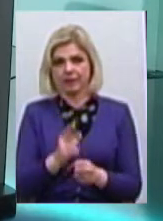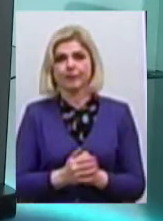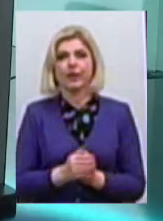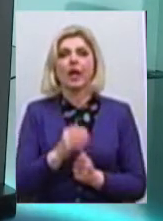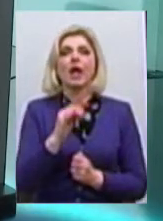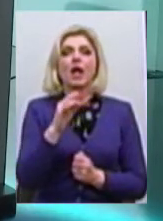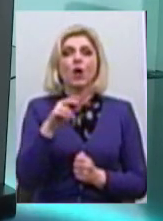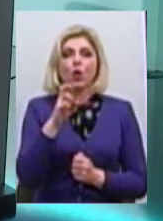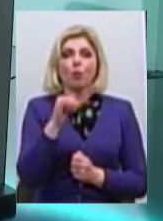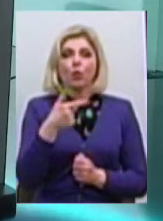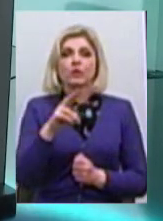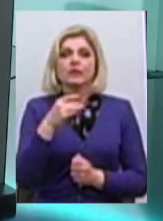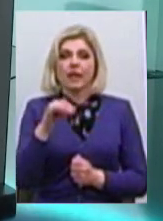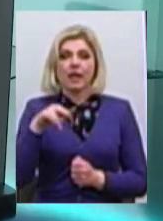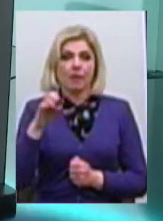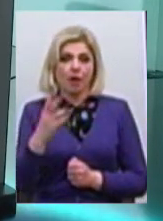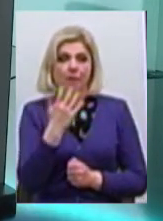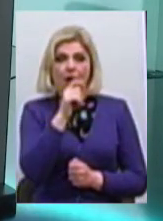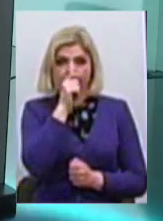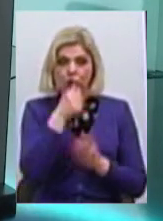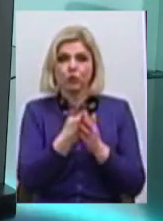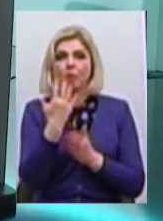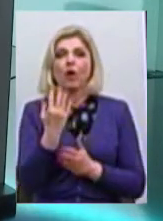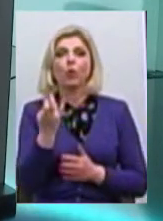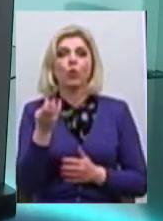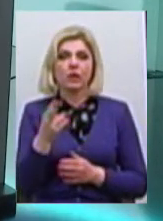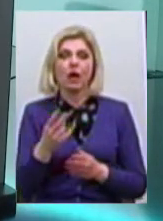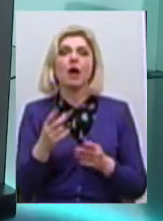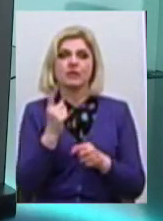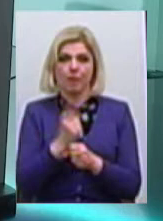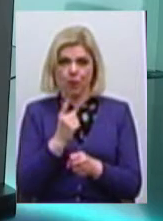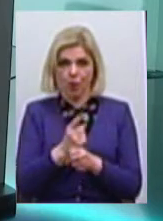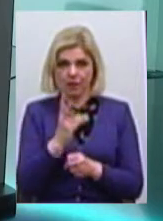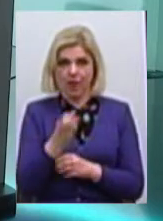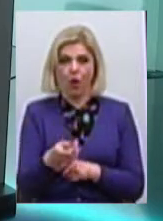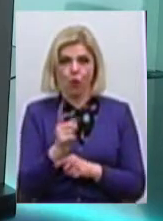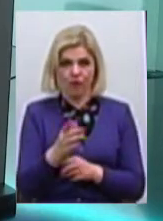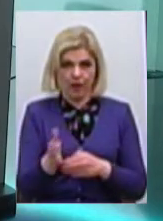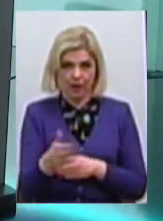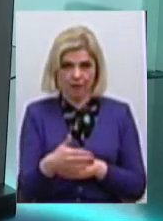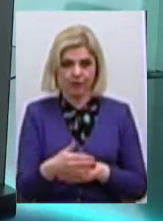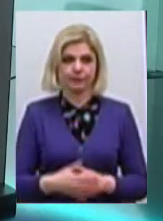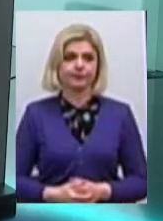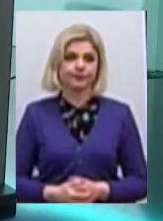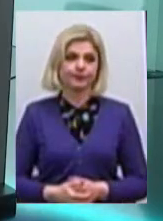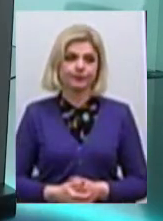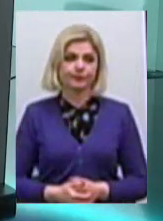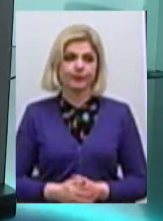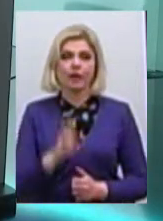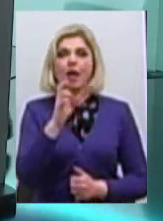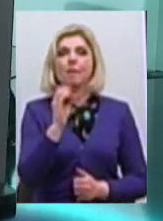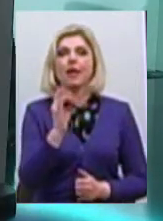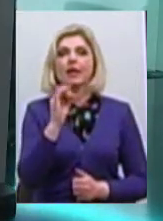лимані з 5 квітня по 5 червня встановлена нерестова заборона на лов риби. У